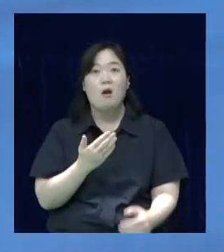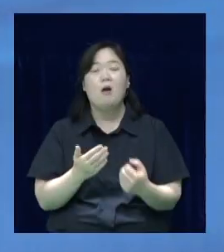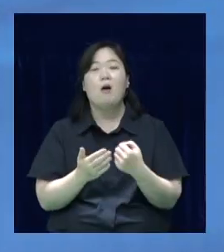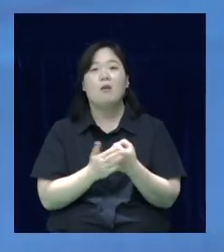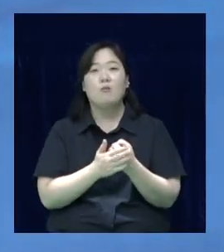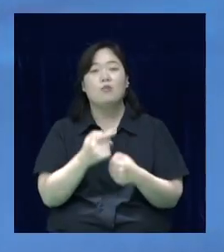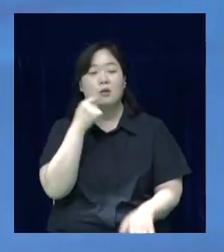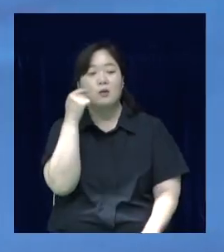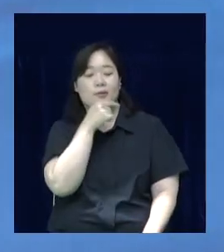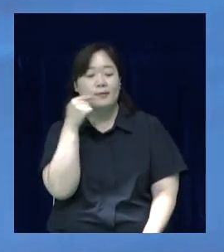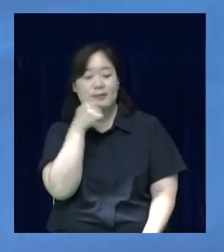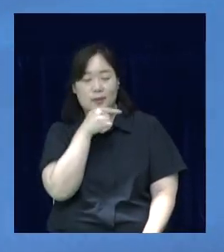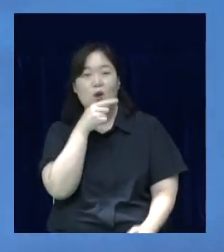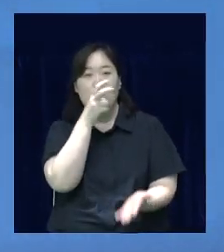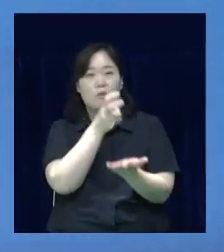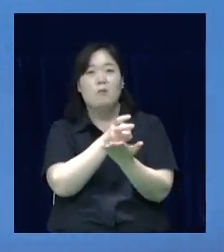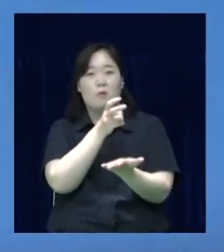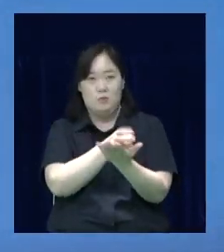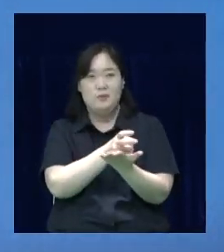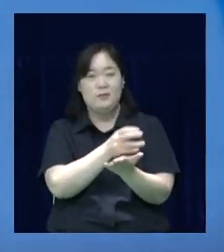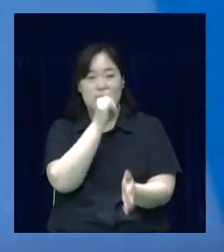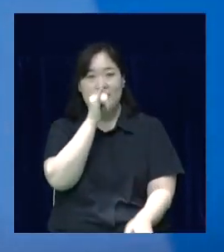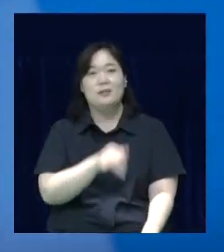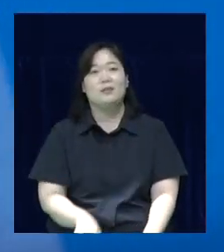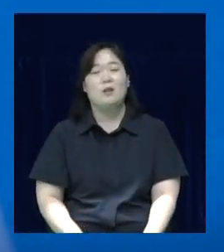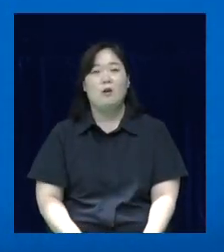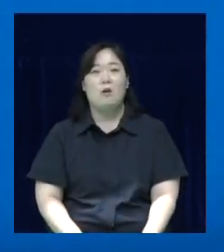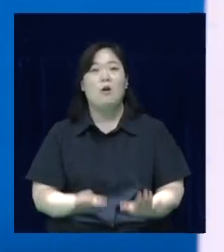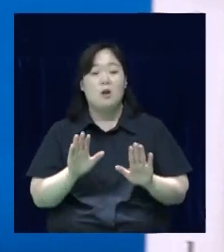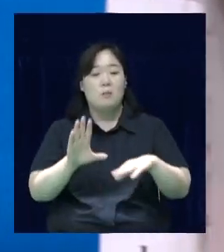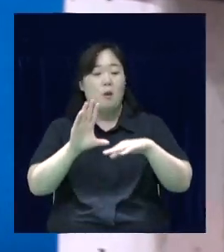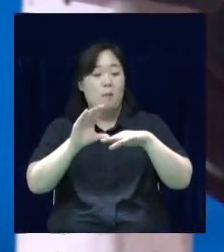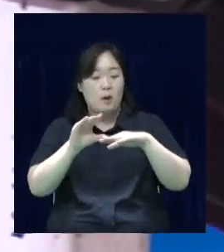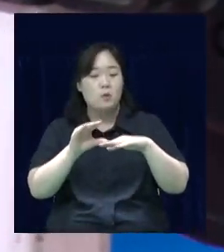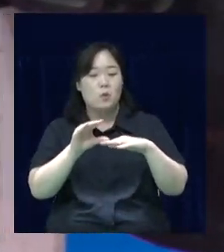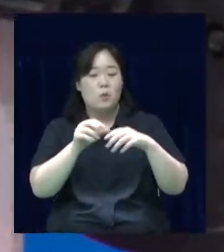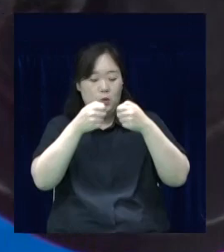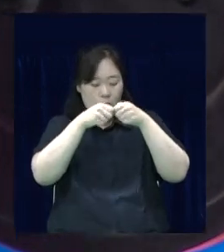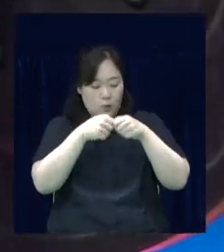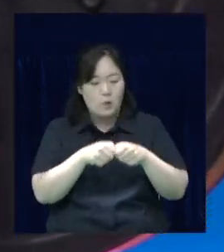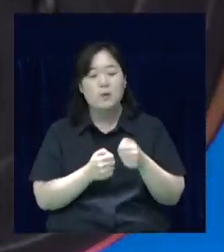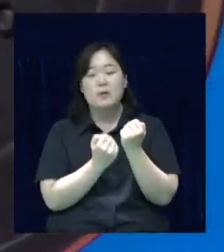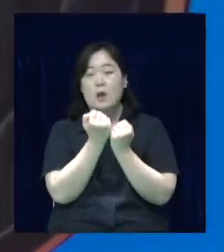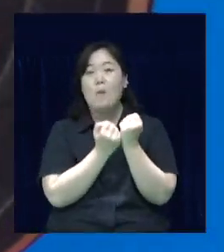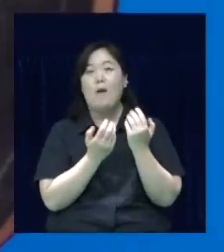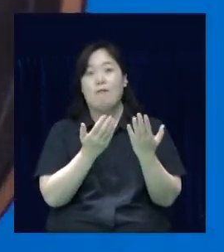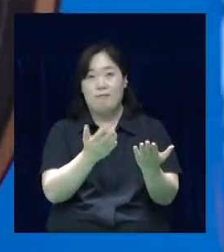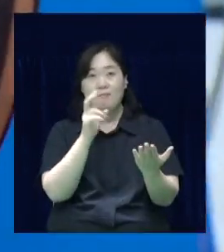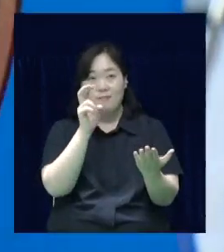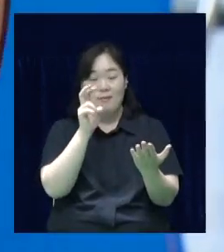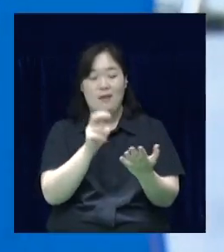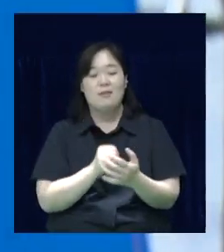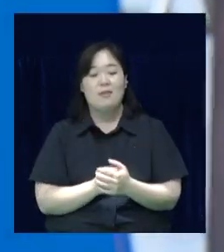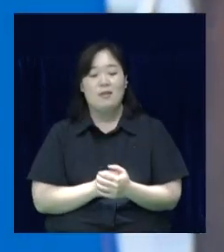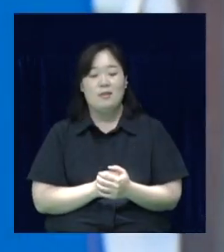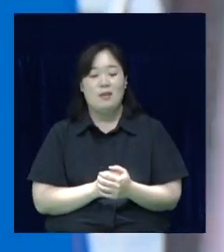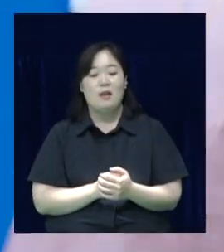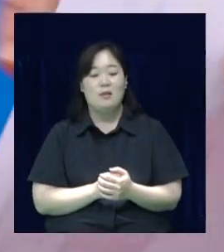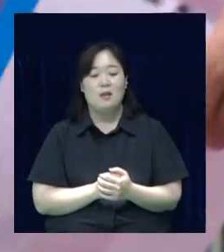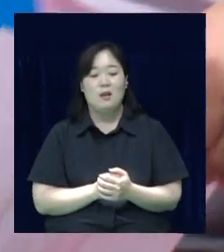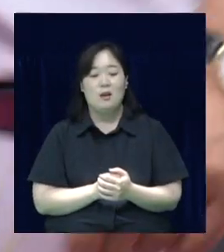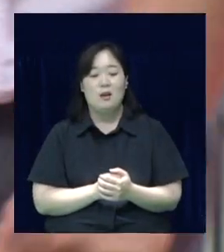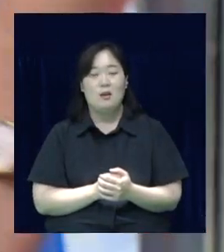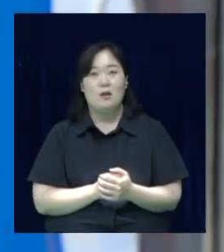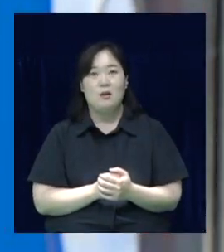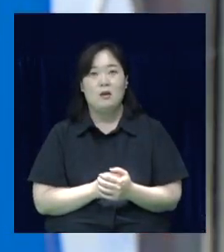엄격합니다. 네, 굉장히 엄격한 룰. 오늘 제가 방송하면서 자세히 룰에 대해서 말씀드릴 건데 네. 그것을 대입해서 혹시 집이나 헬스클럽